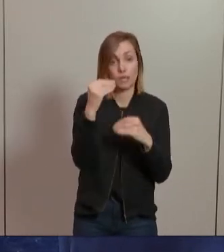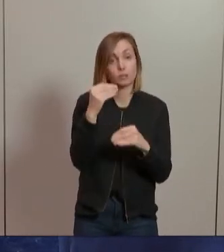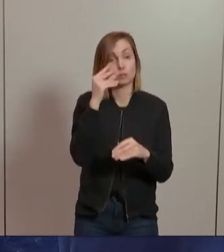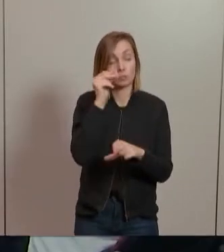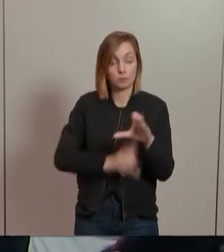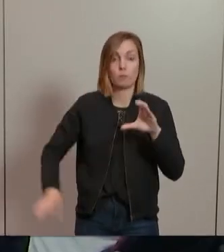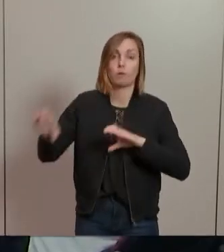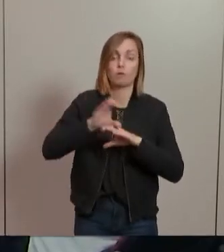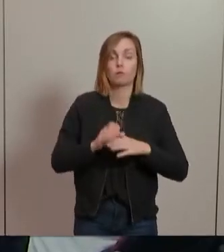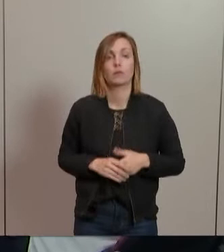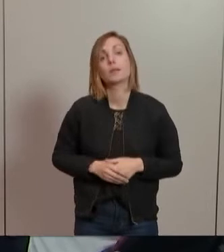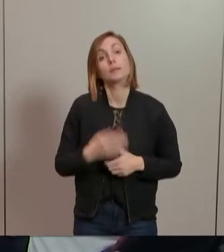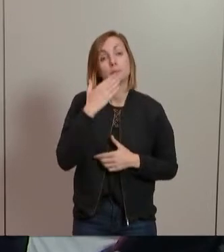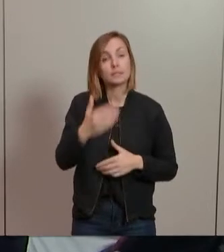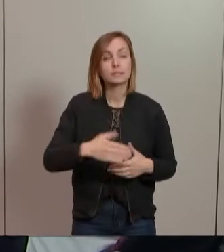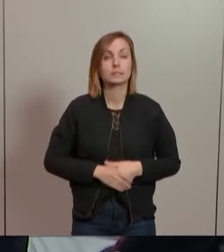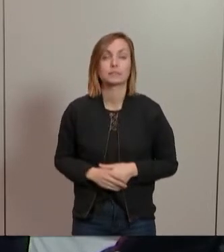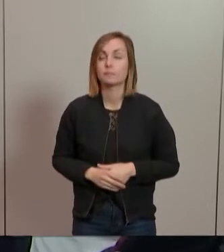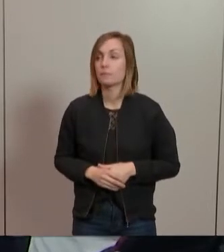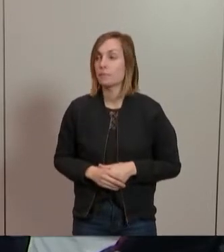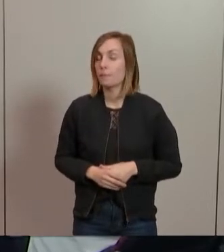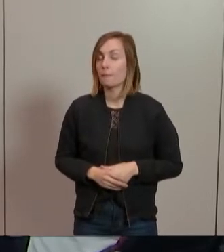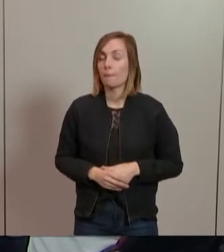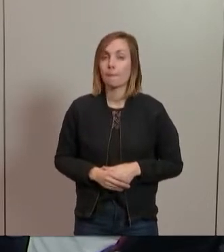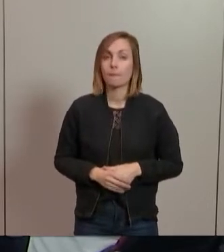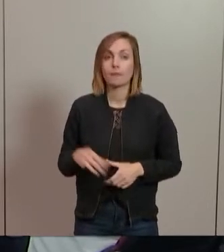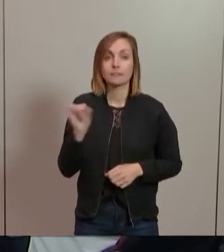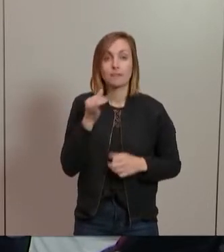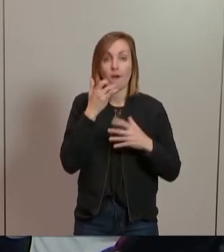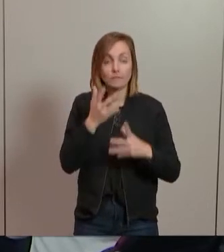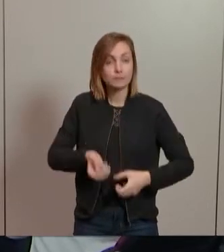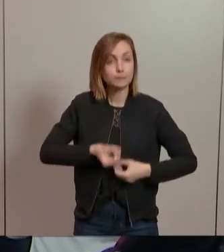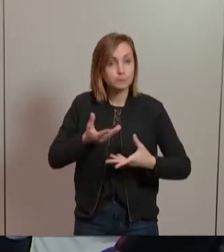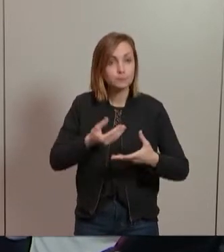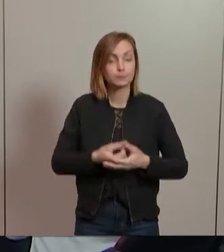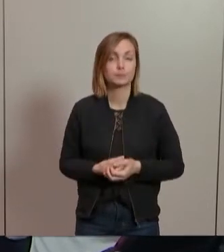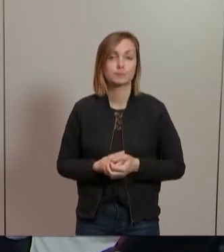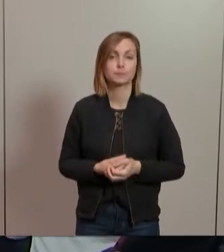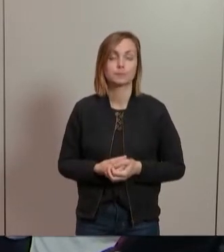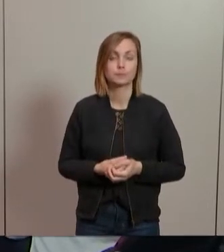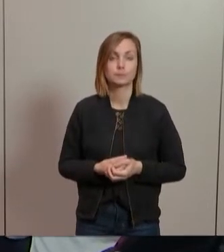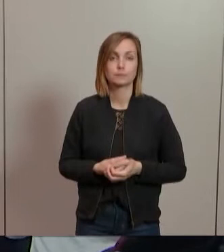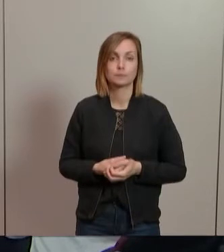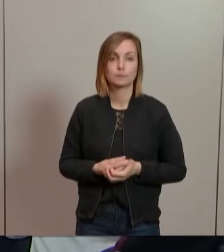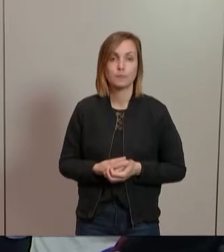Métropole. Merci. Y a-t-il des interventions ?